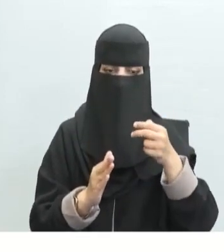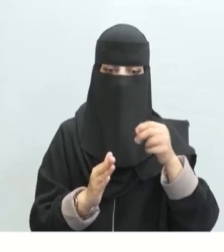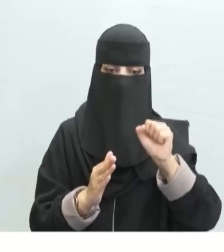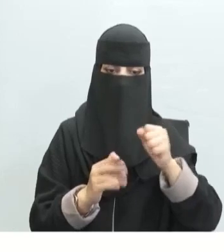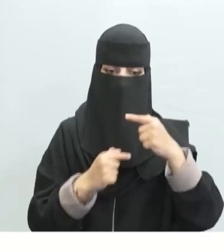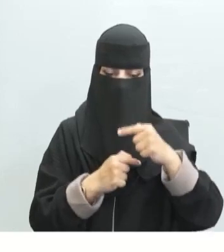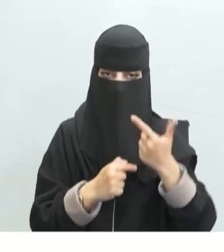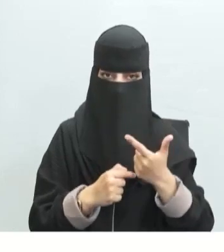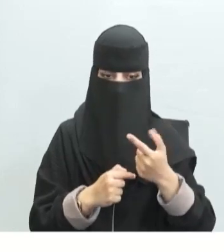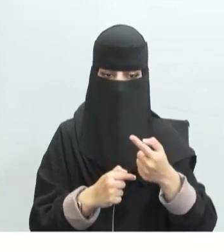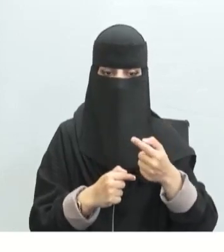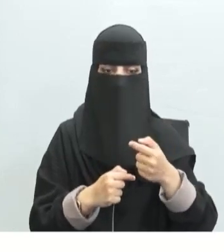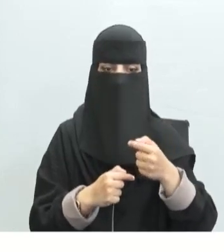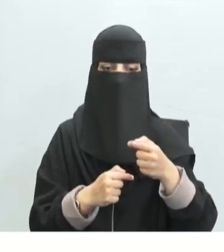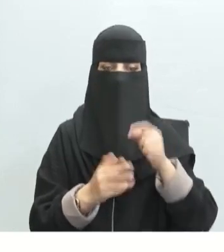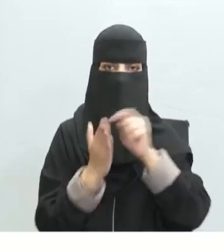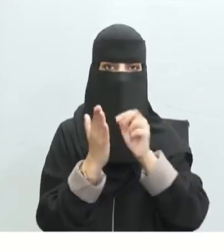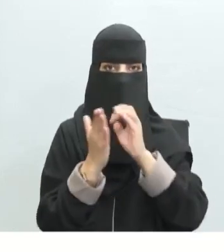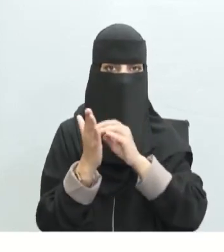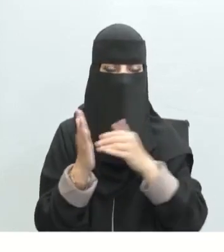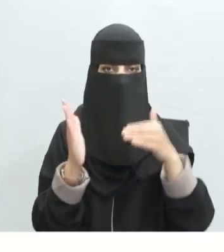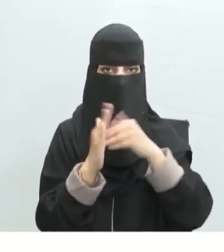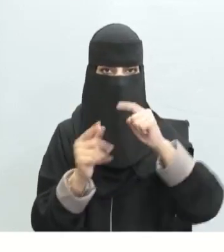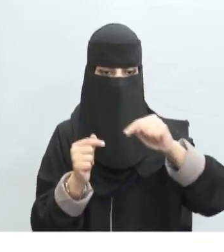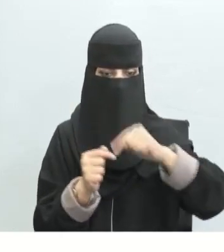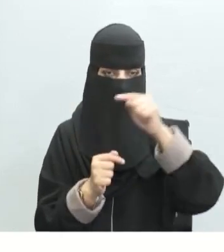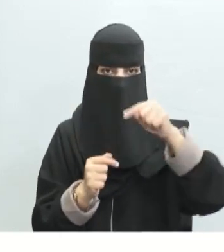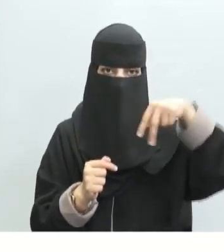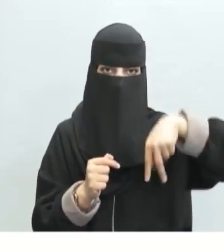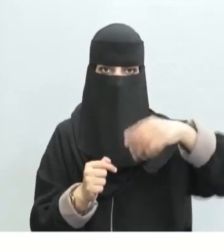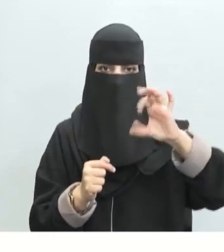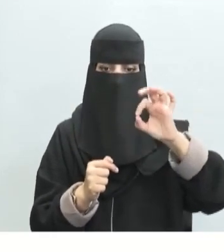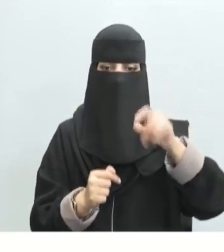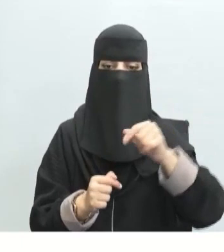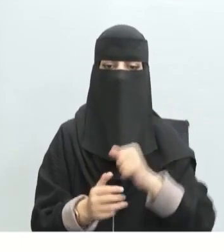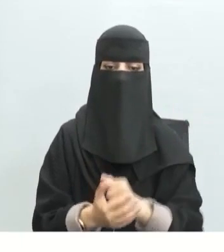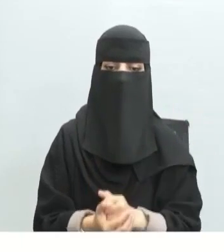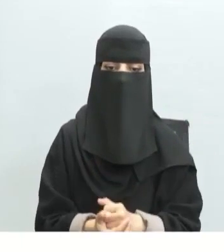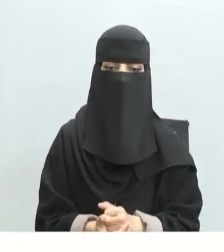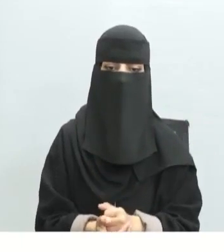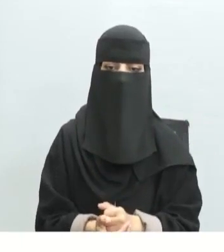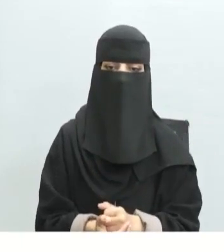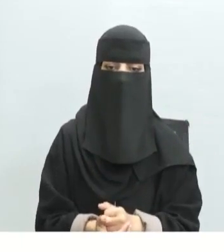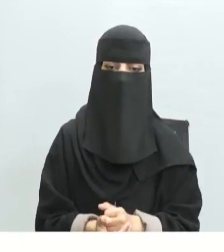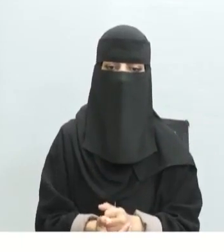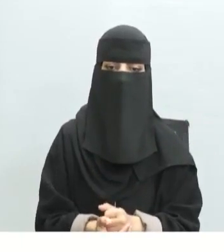الوتر وبستخدم الاله الحاسبه في حساب جذر 58